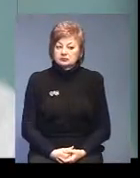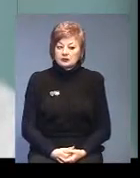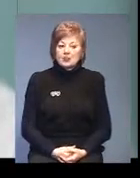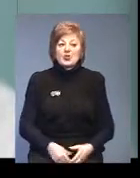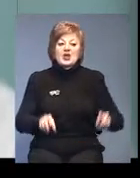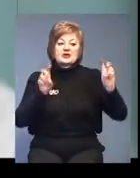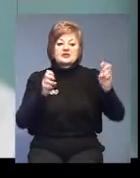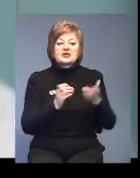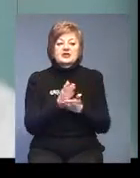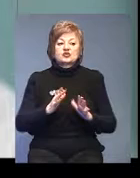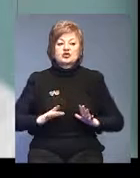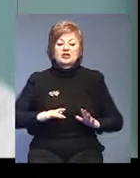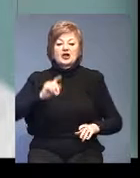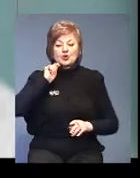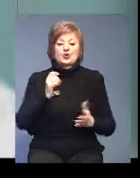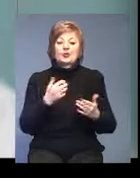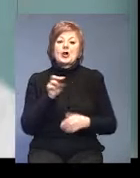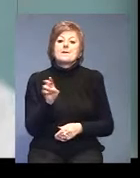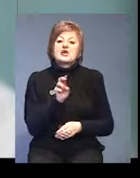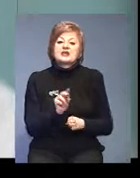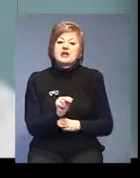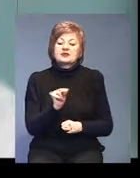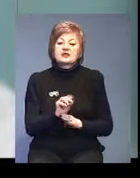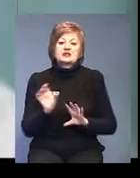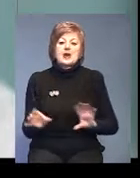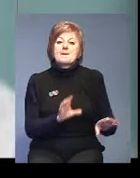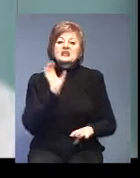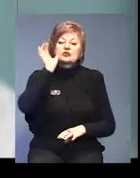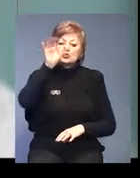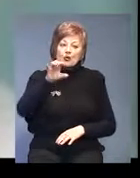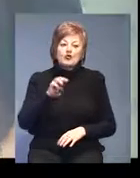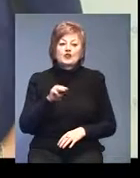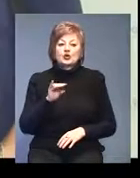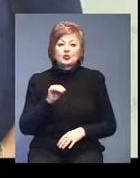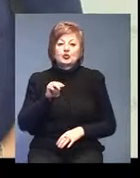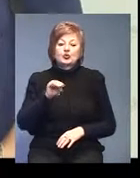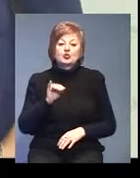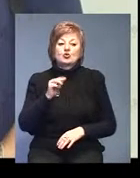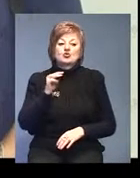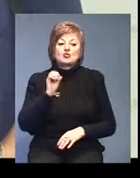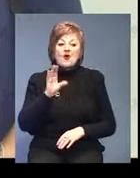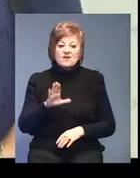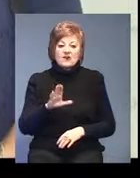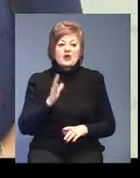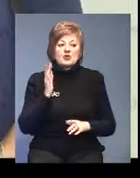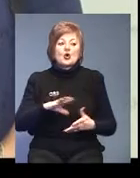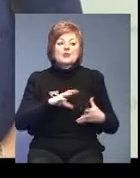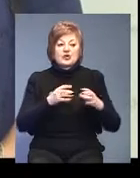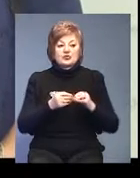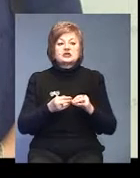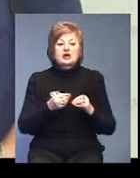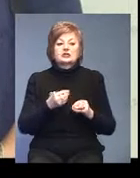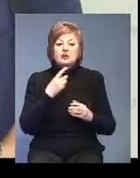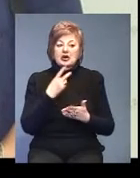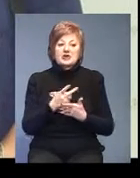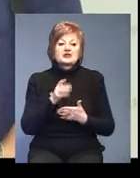Звання заслуженого тренера України отримав бердянський наставник із баскетболу Віталій Тютюшов. Його вихованки демонстрували вдалі результати на міжнародній арені.